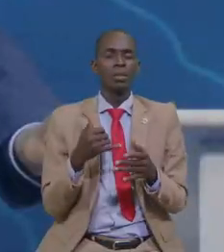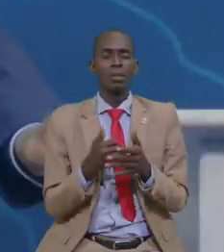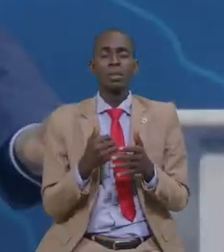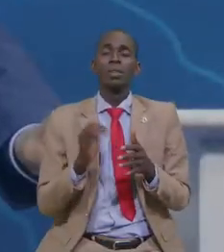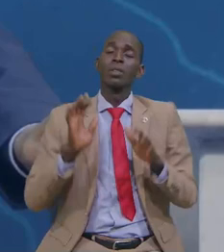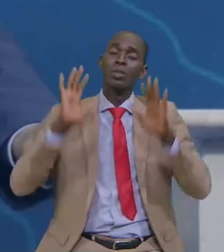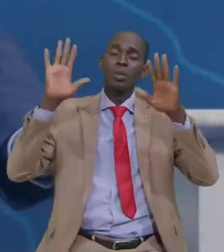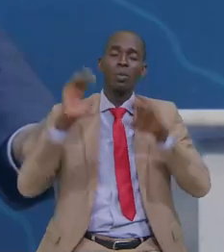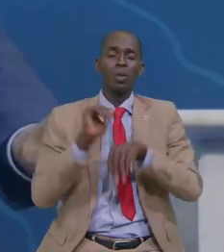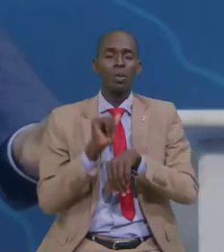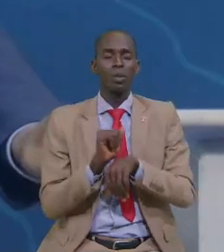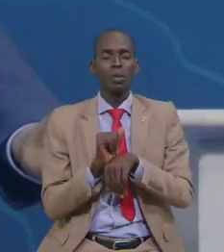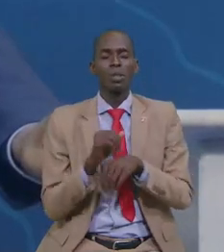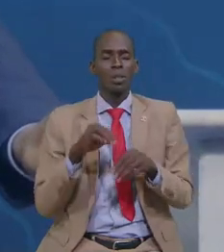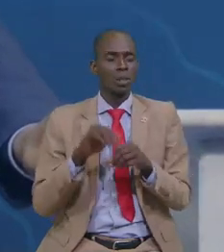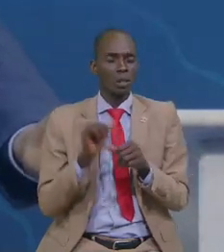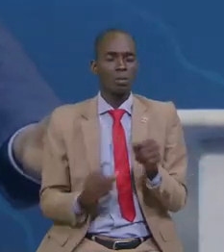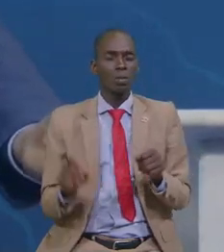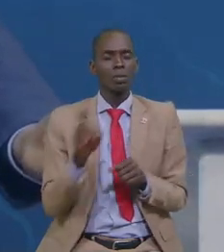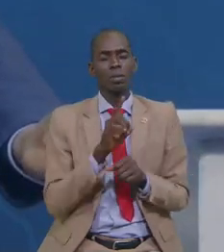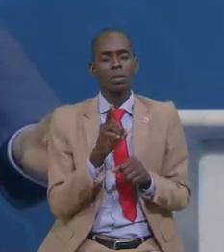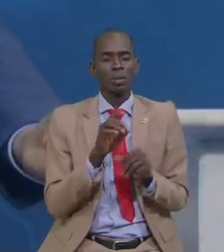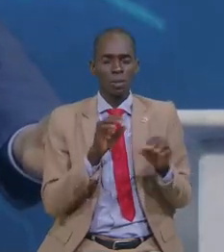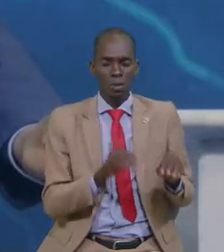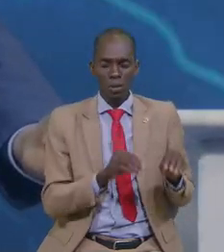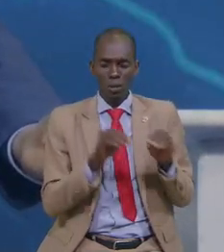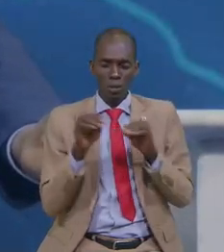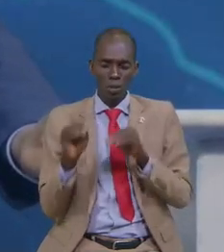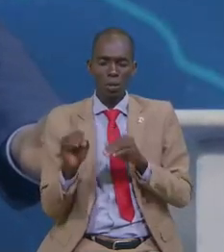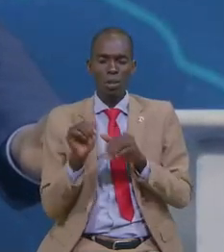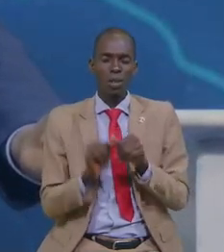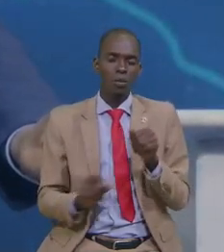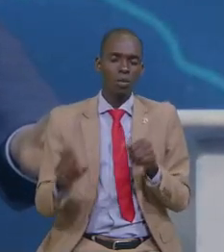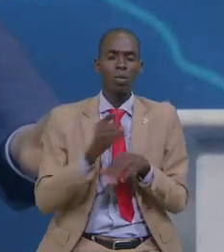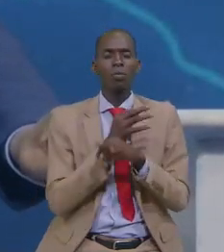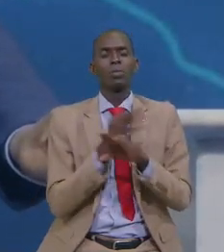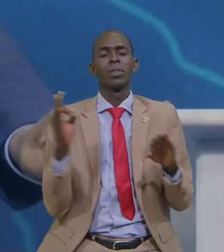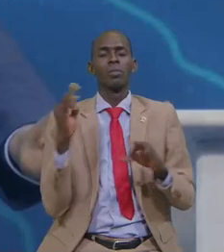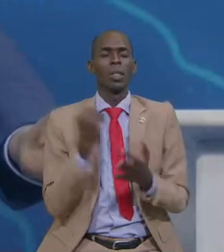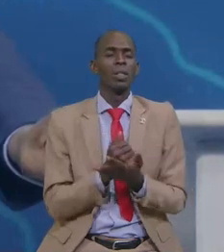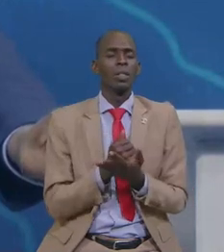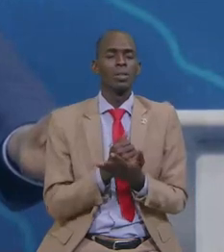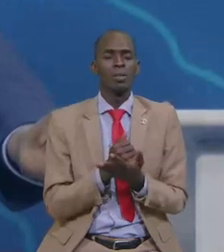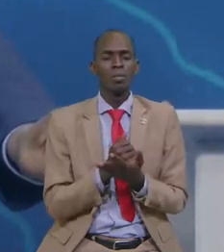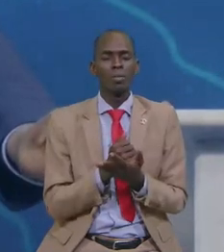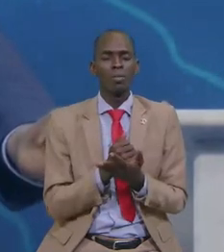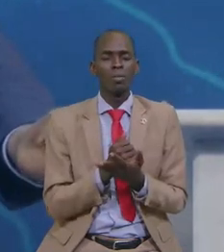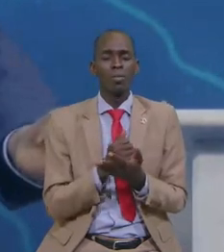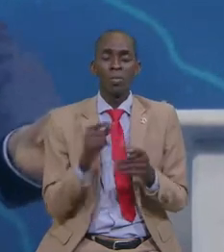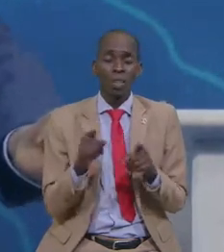Confirme ta puissance de miracle dans chaque vie. Affranchis tout le monde.